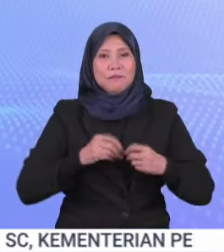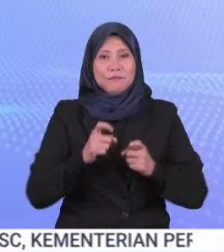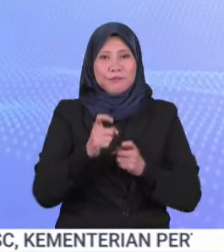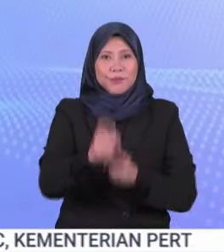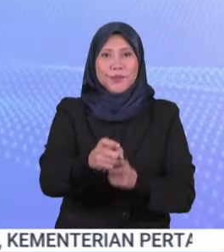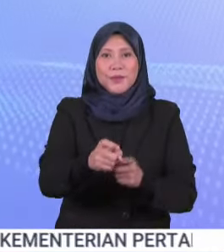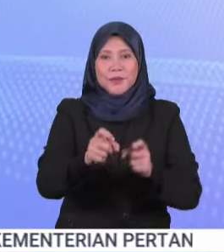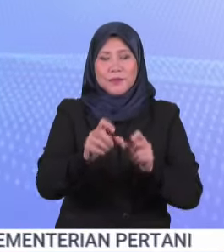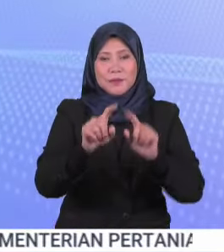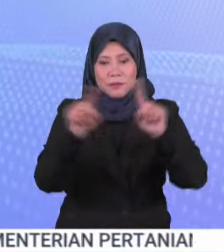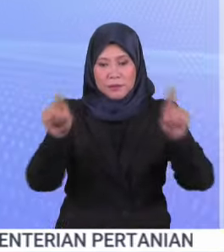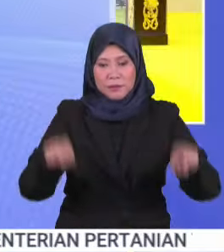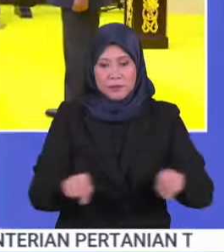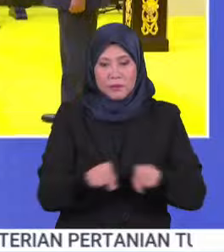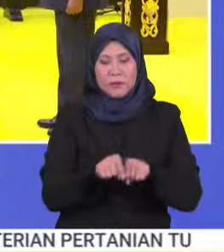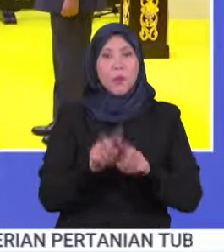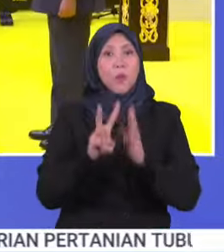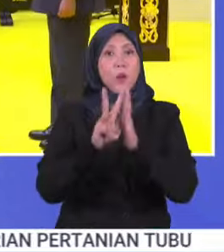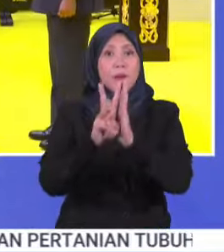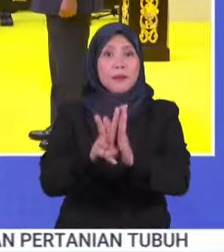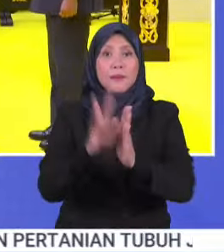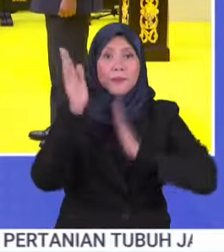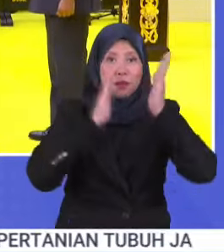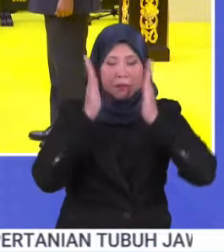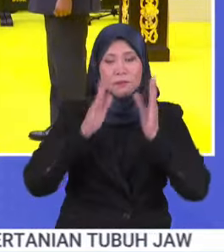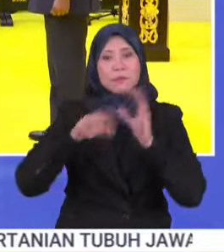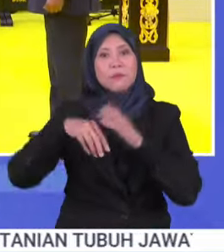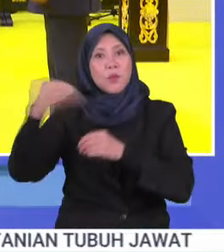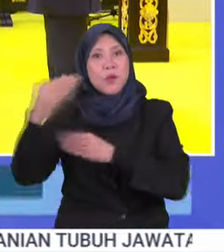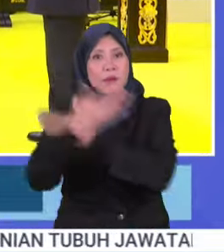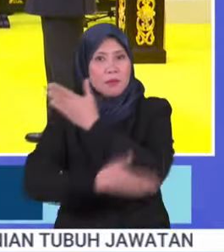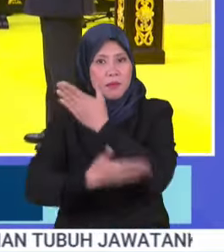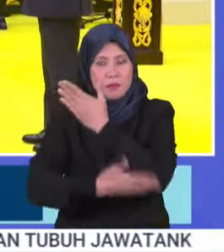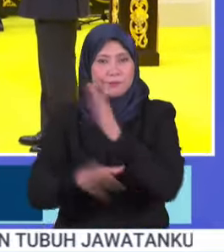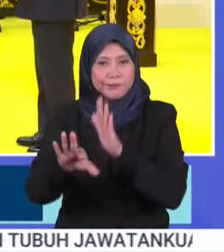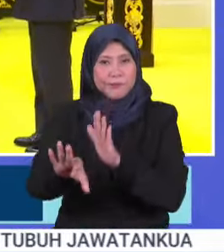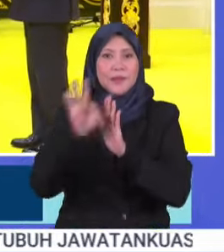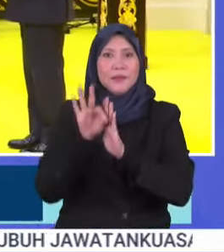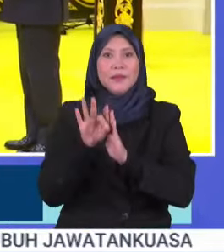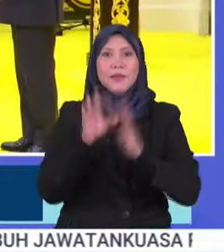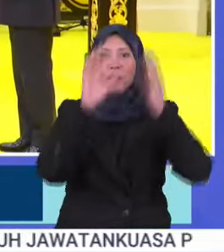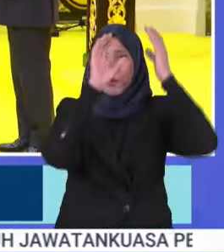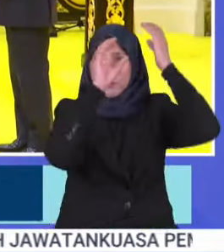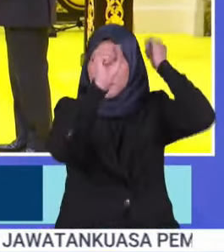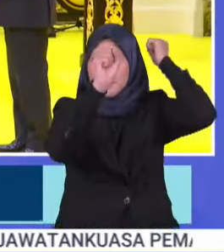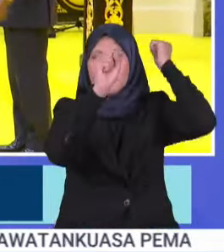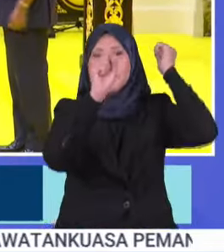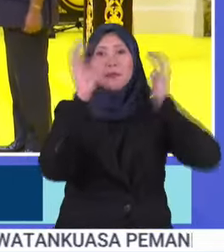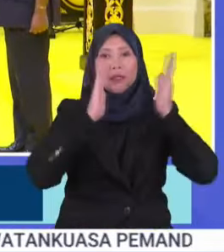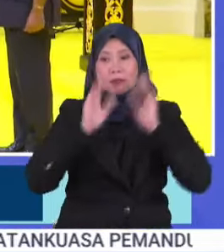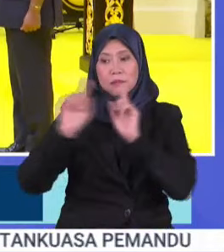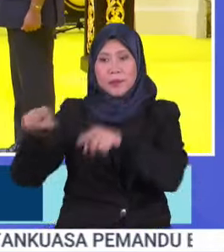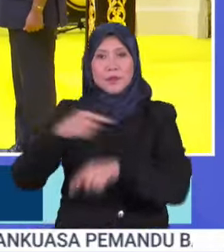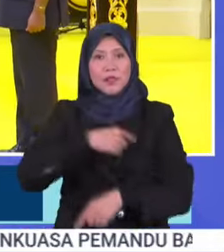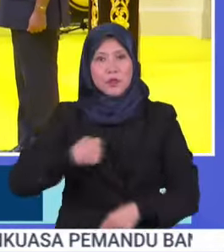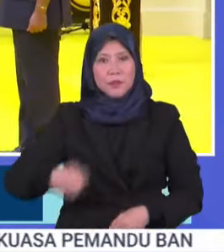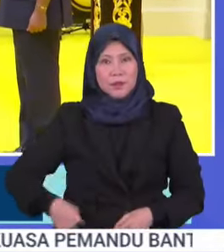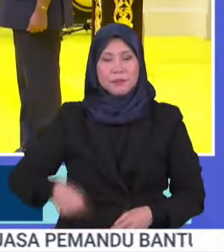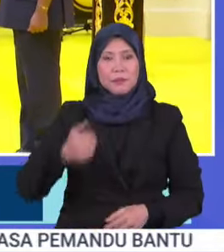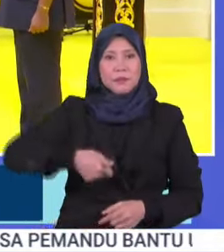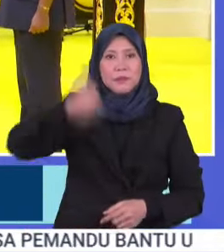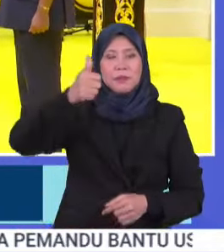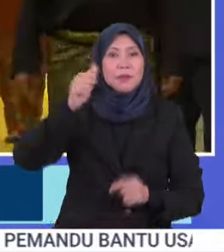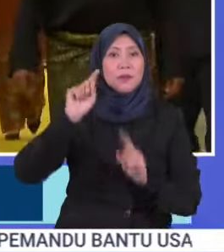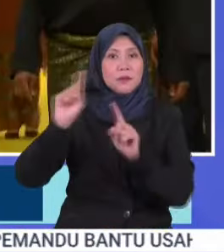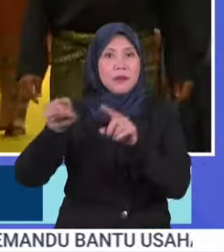watikah pelantikan kepada 15 ketua perwakilan Malaysia ke luar negara yang baru. Antaranya Duta Besar Malaysia ke China, Pesuruh Jaya Tinggi